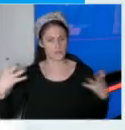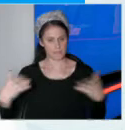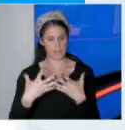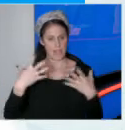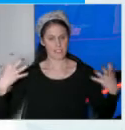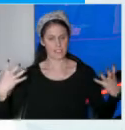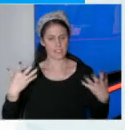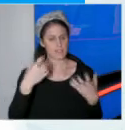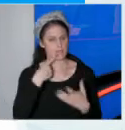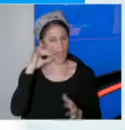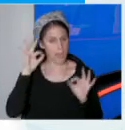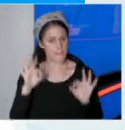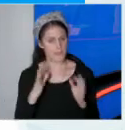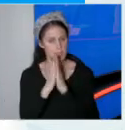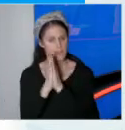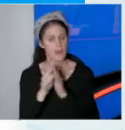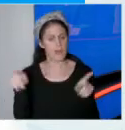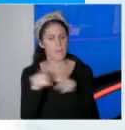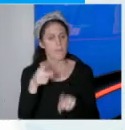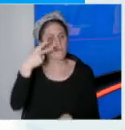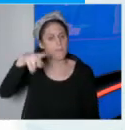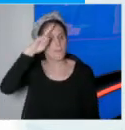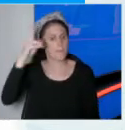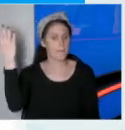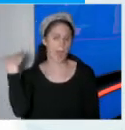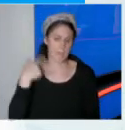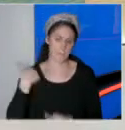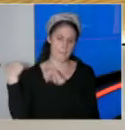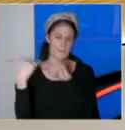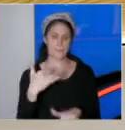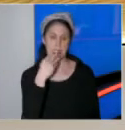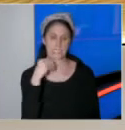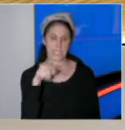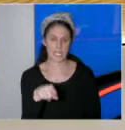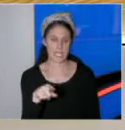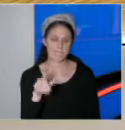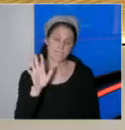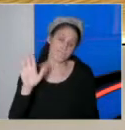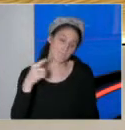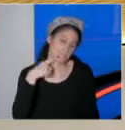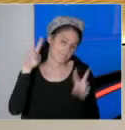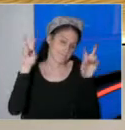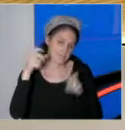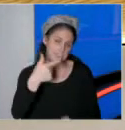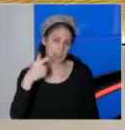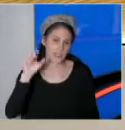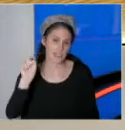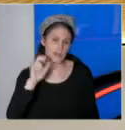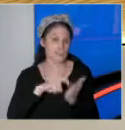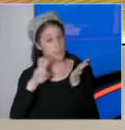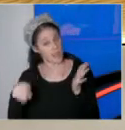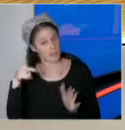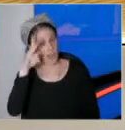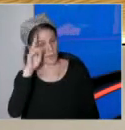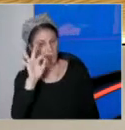ותקווה. כמו שהיה הליכוד של פעם, זה מה שאנחנו נביא לישראל. כך גדעון סער, שפרש מהליכוד של